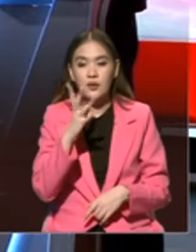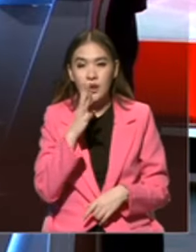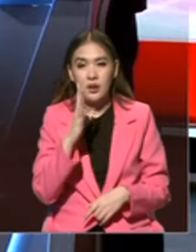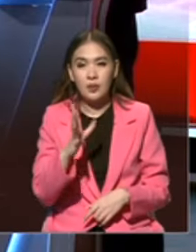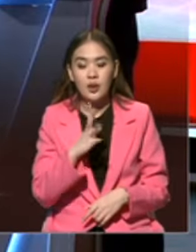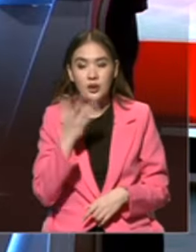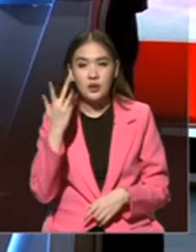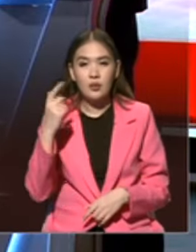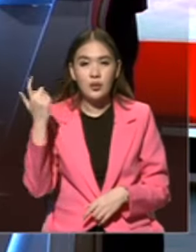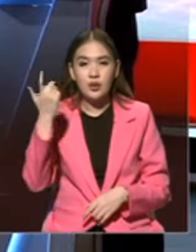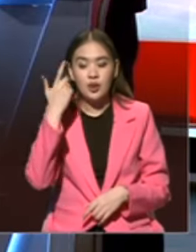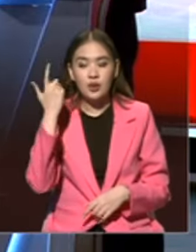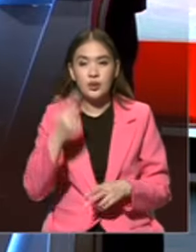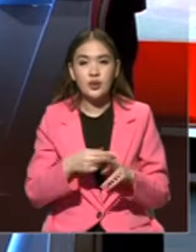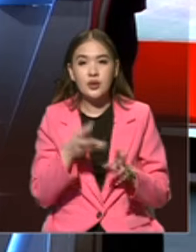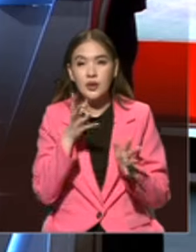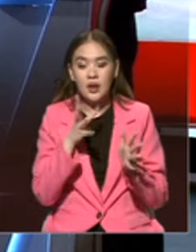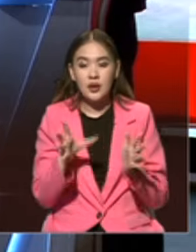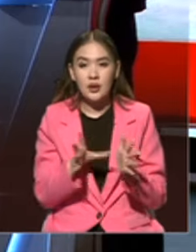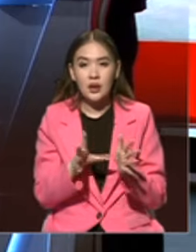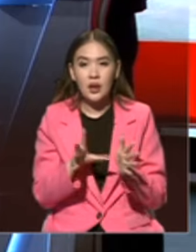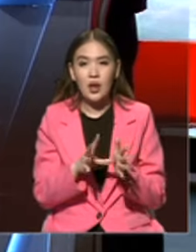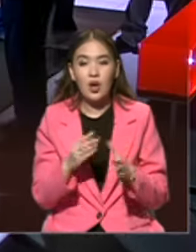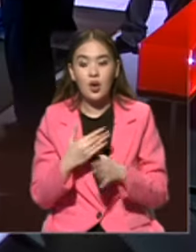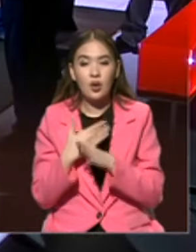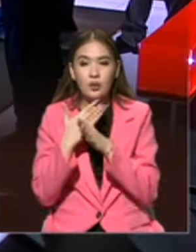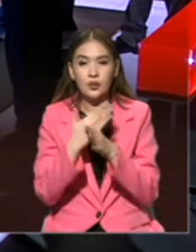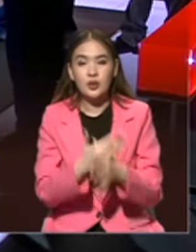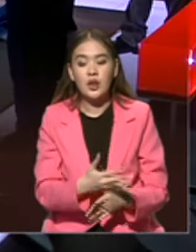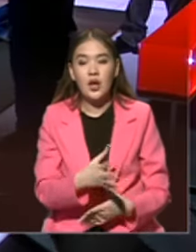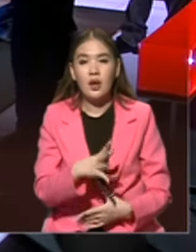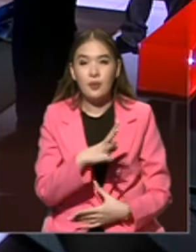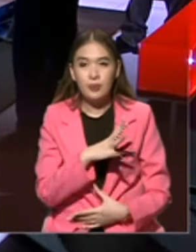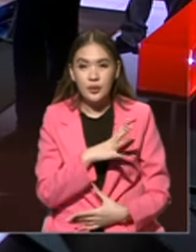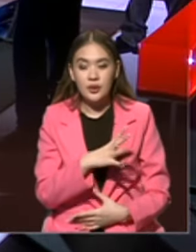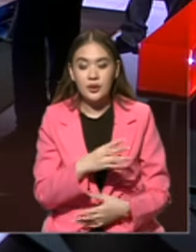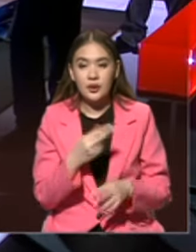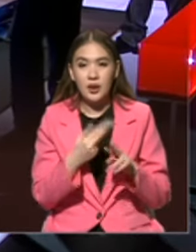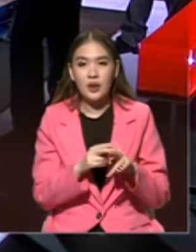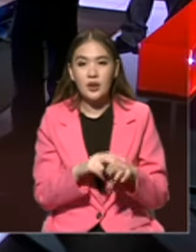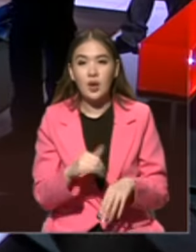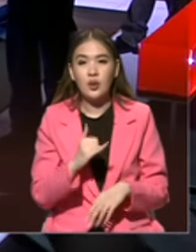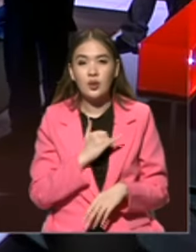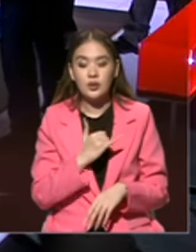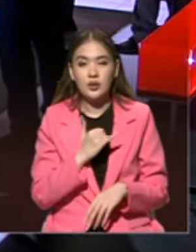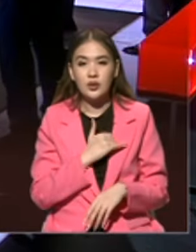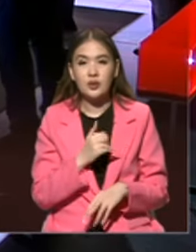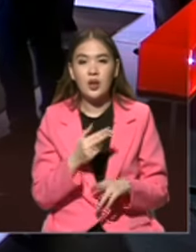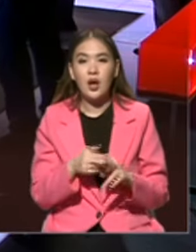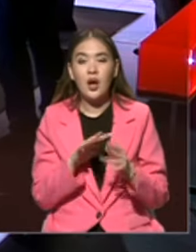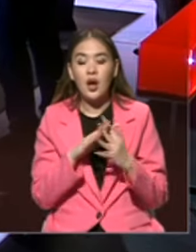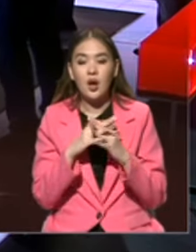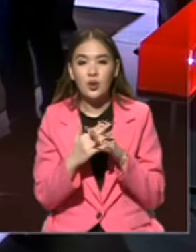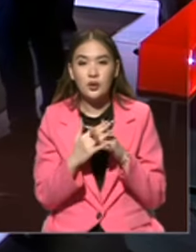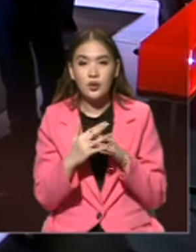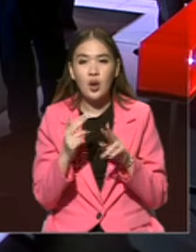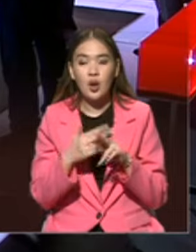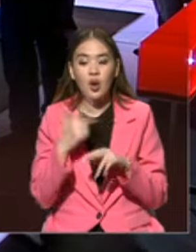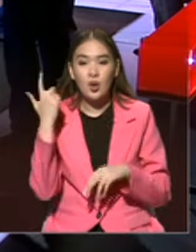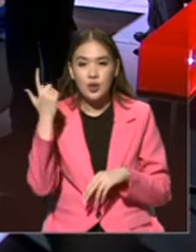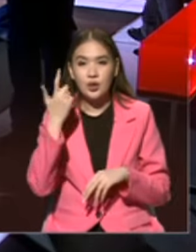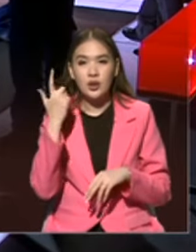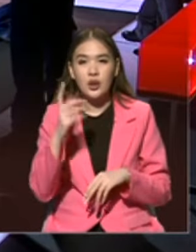шаруа қожалықтарының техникалары көмекке жұмыс жасады. Біздің көрші ауылдағы қожалықтардың